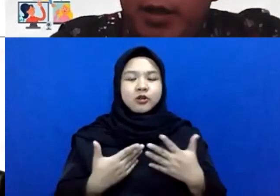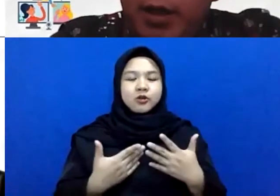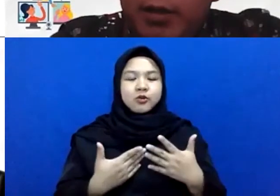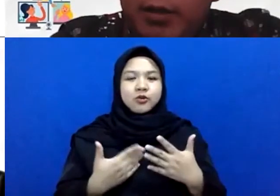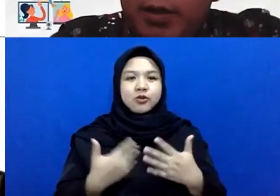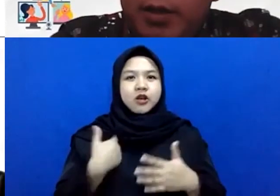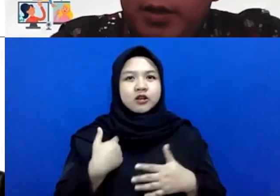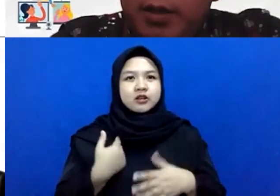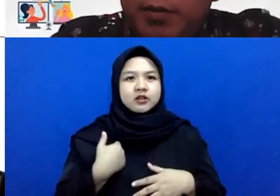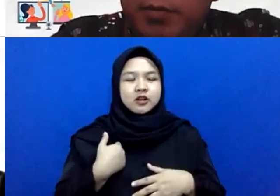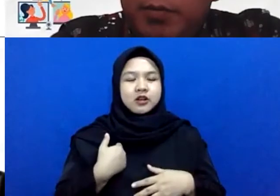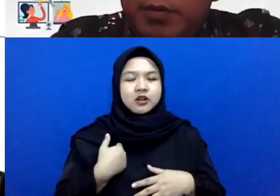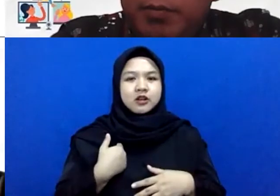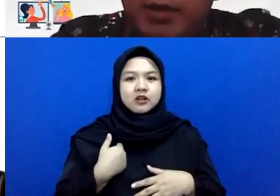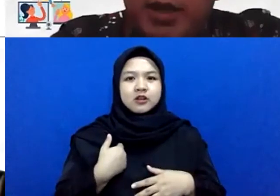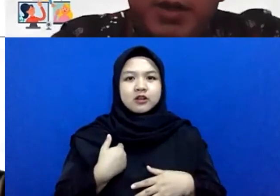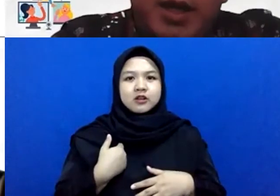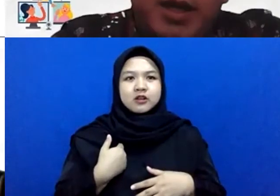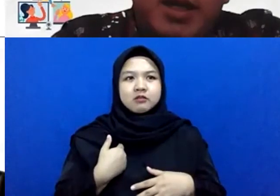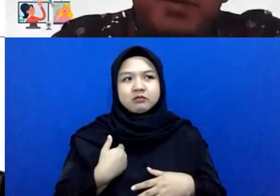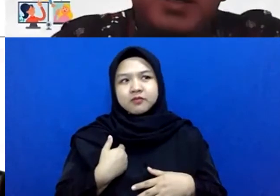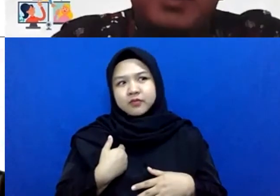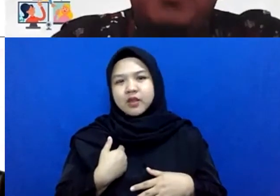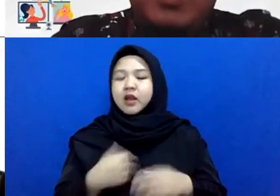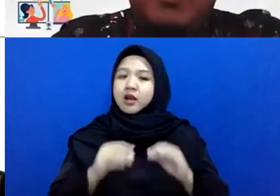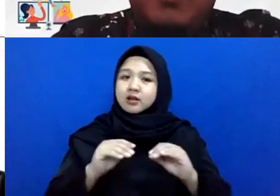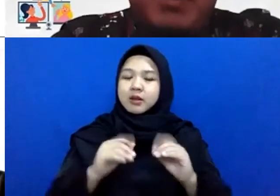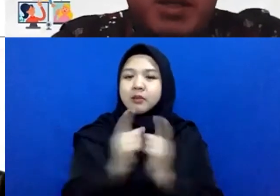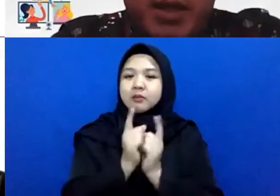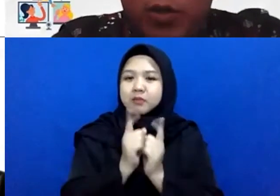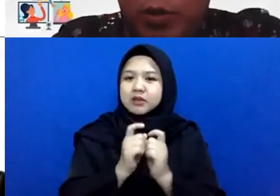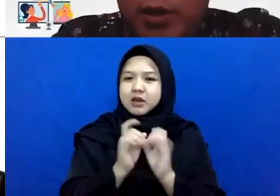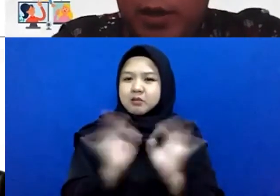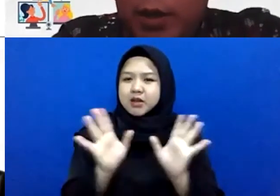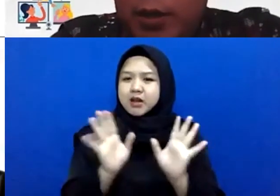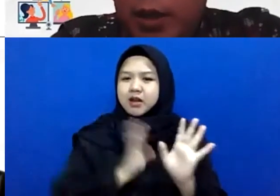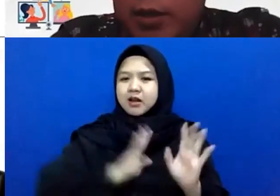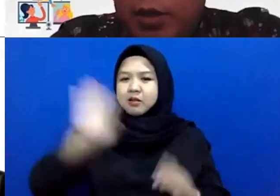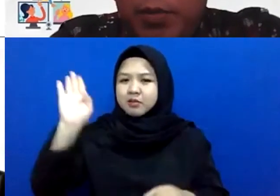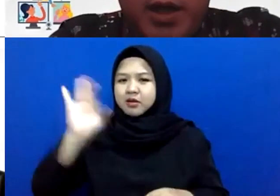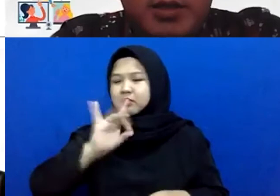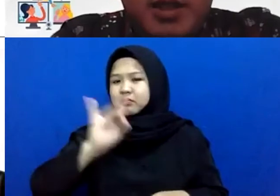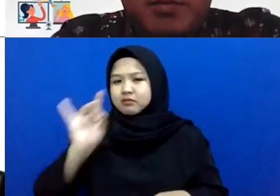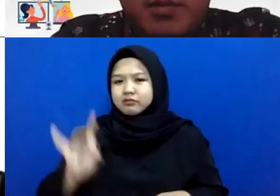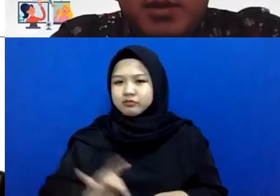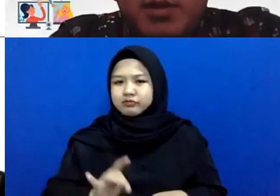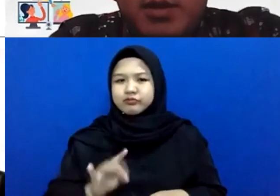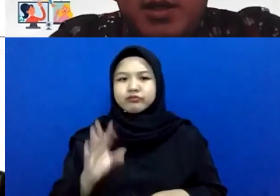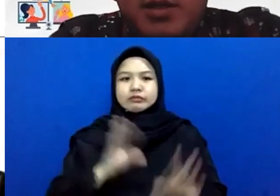ada yang pacaran beda agama, kemudian macam-macam lah, itu mungkin tidak sedikit dibahas